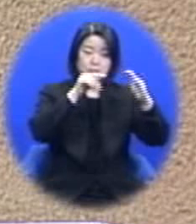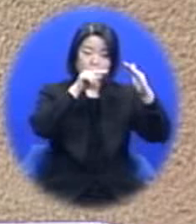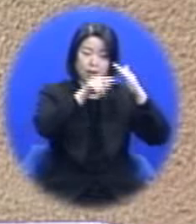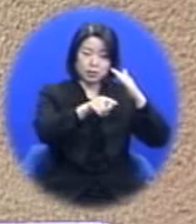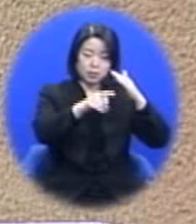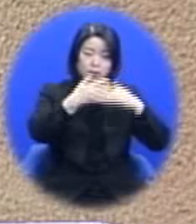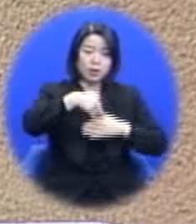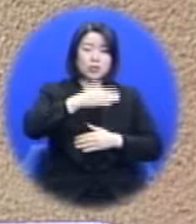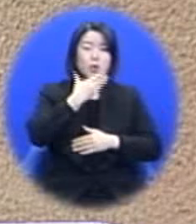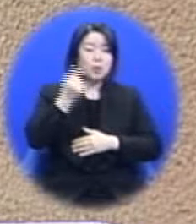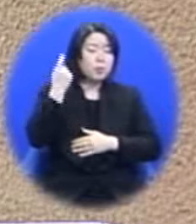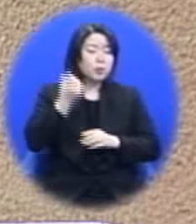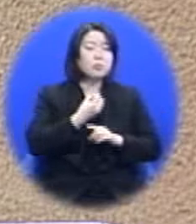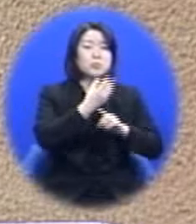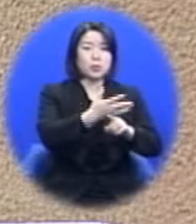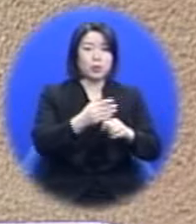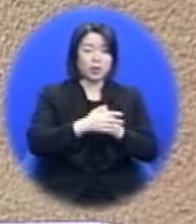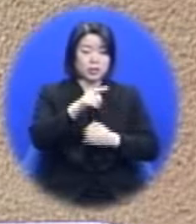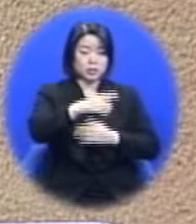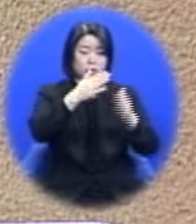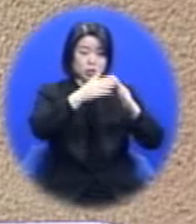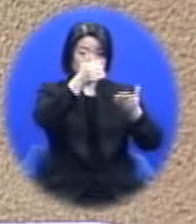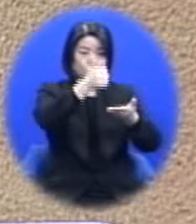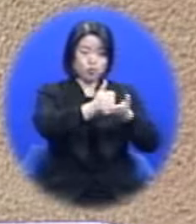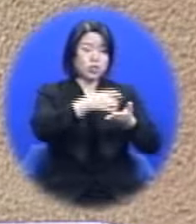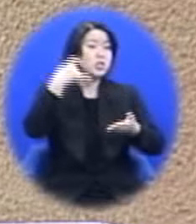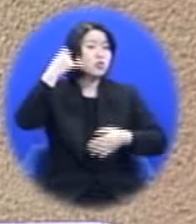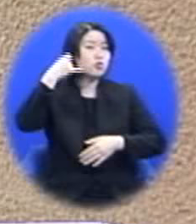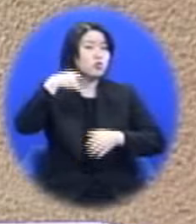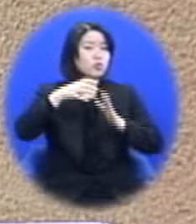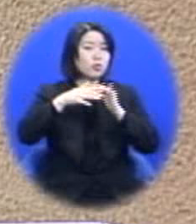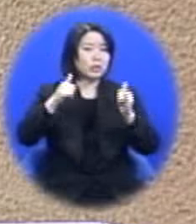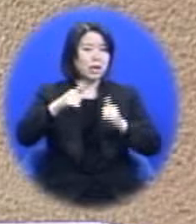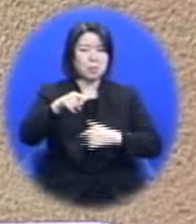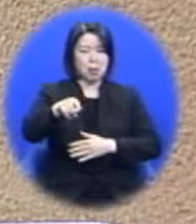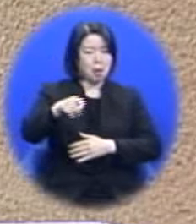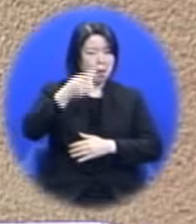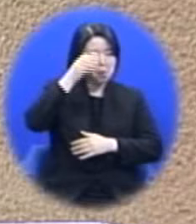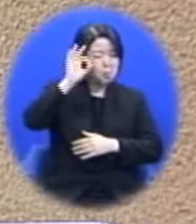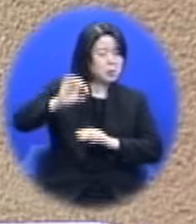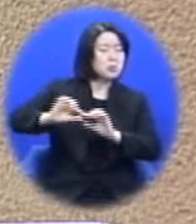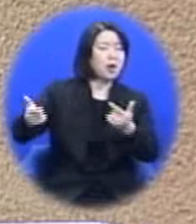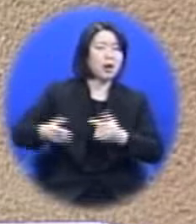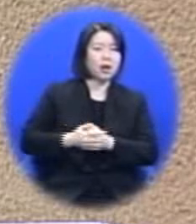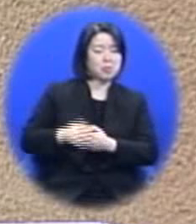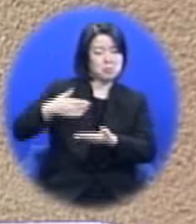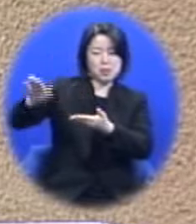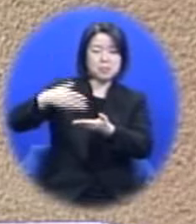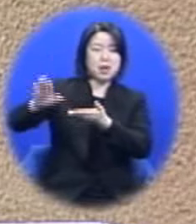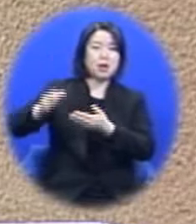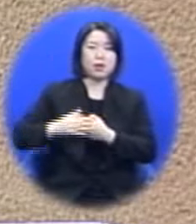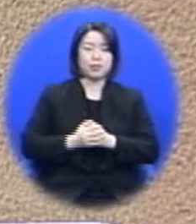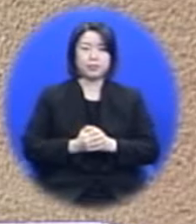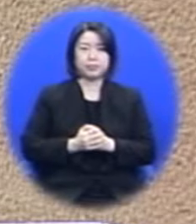전했는데 그 주인인 중국인 사람이 뭐 거들떠보지도 않고 내쫓았습니다.